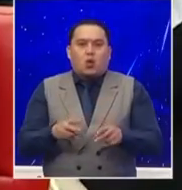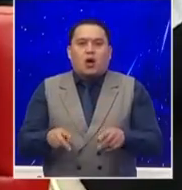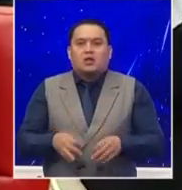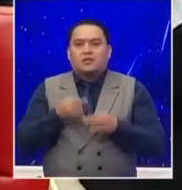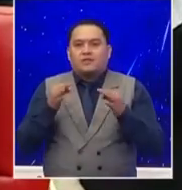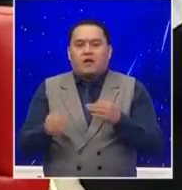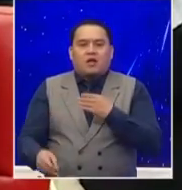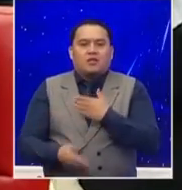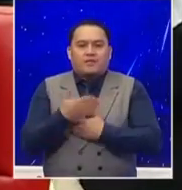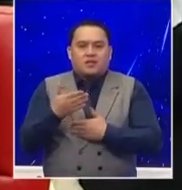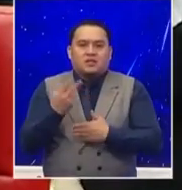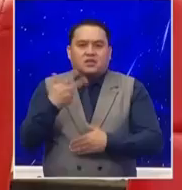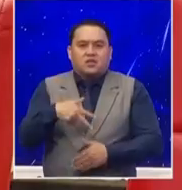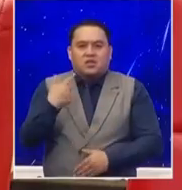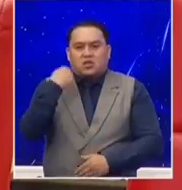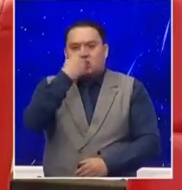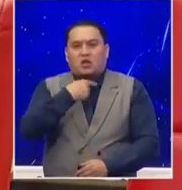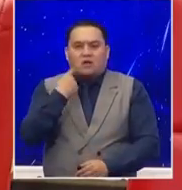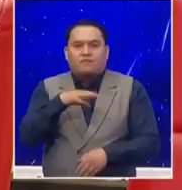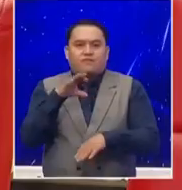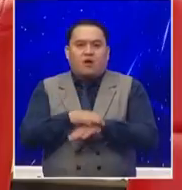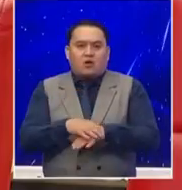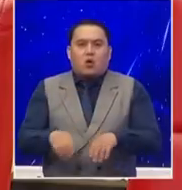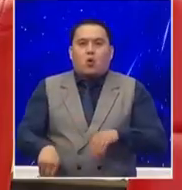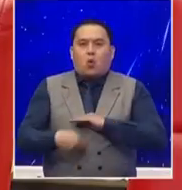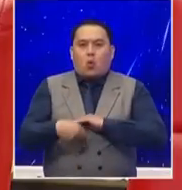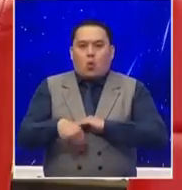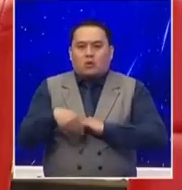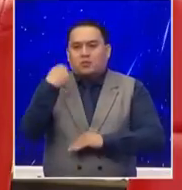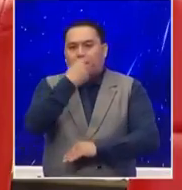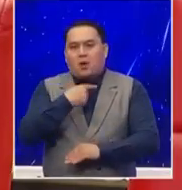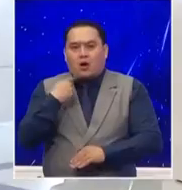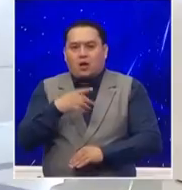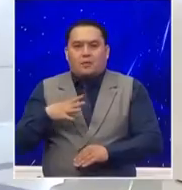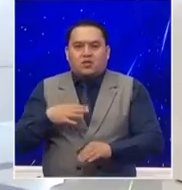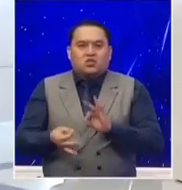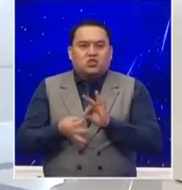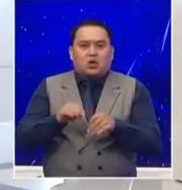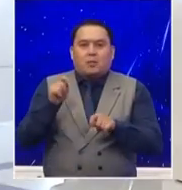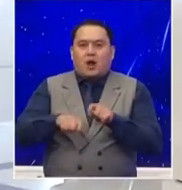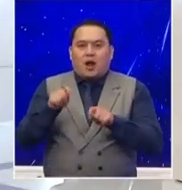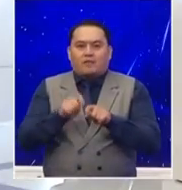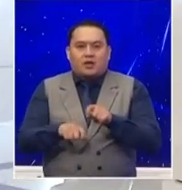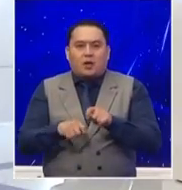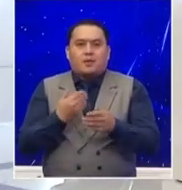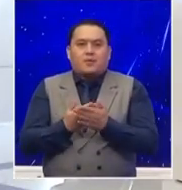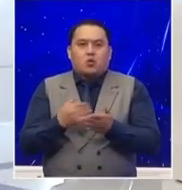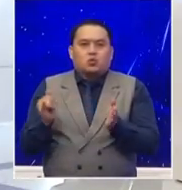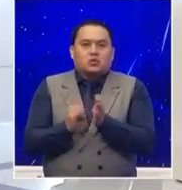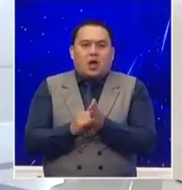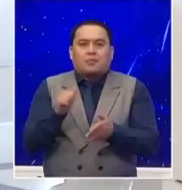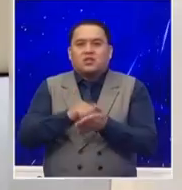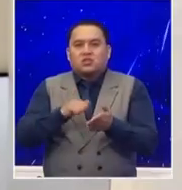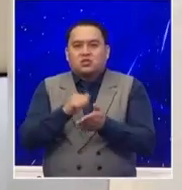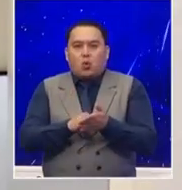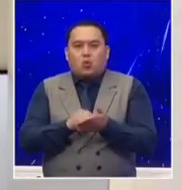уголовной ответственности 33 лица. Каждый факт коррупции, выявленный департаментом, подвергается тщательному анализу на предмет установления